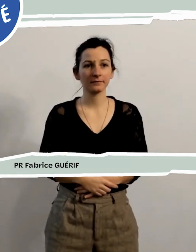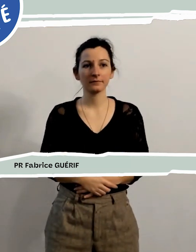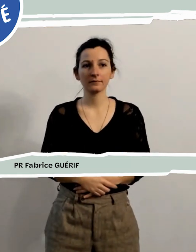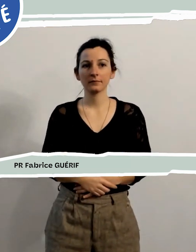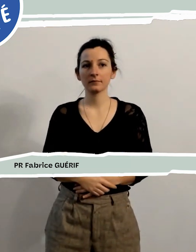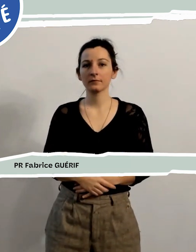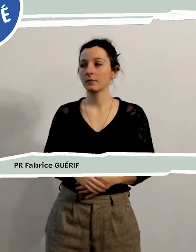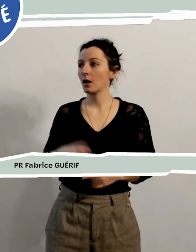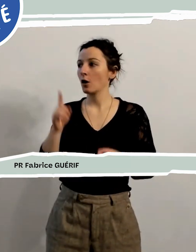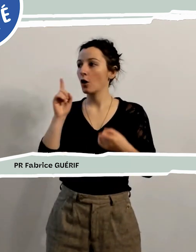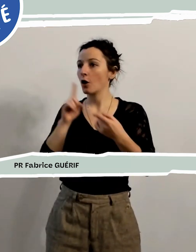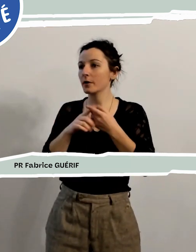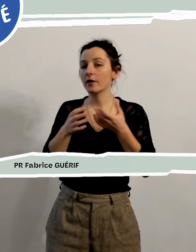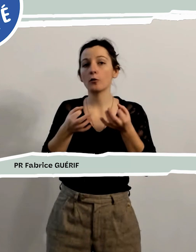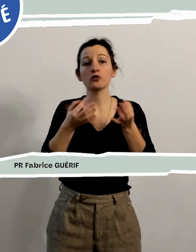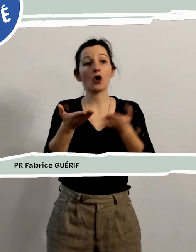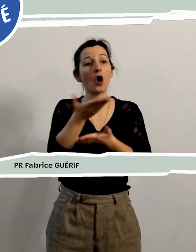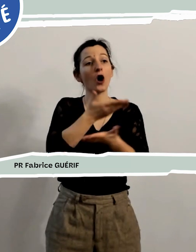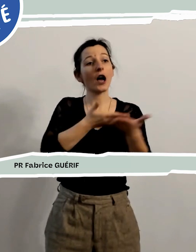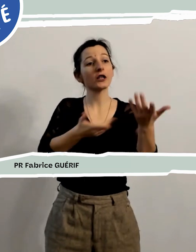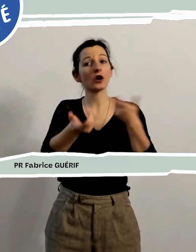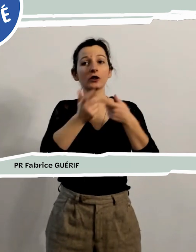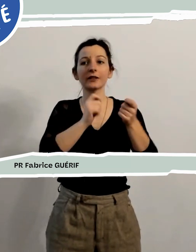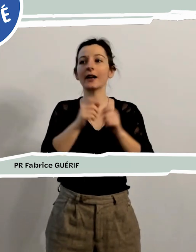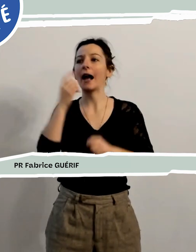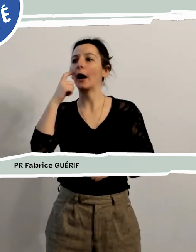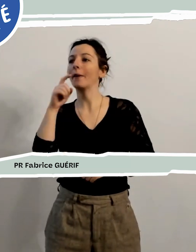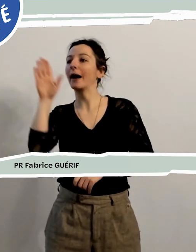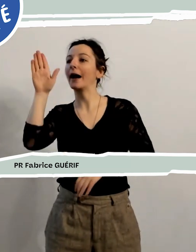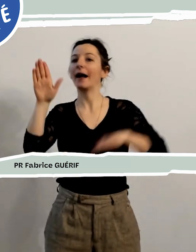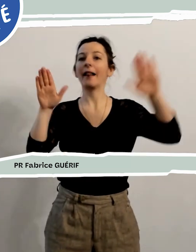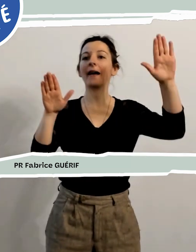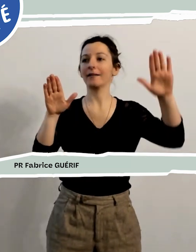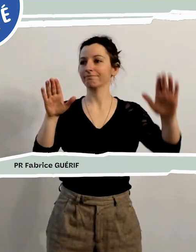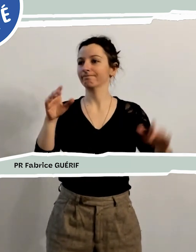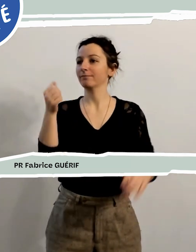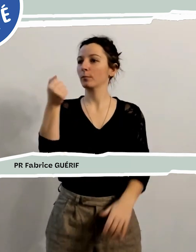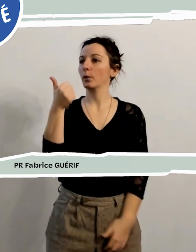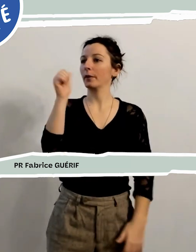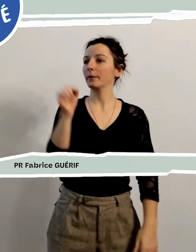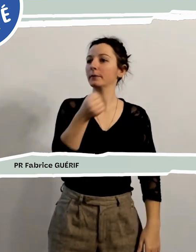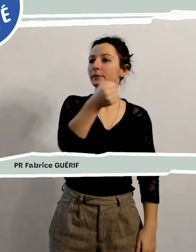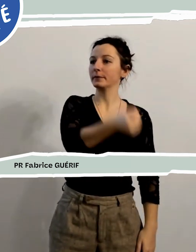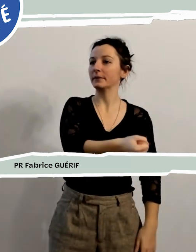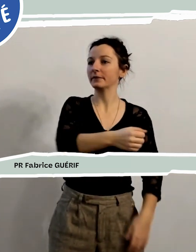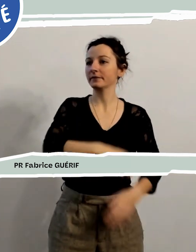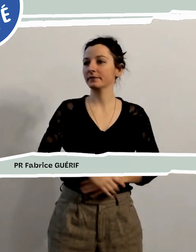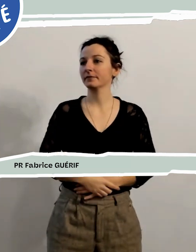qu'on puisse se donner quelques temps d'échange. Alors, j'ai déjà deux questions. Je commence là et je vais voir Madame après.